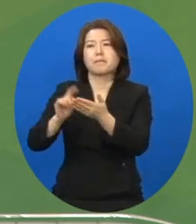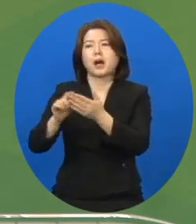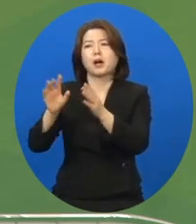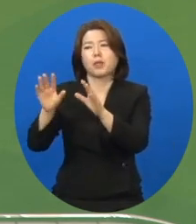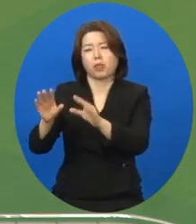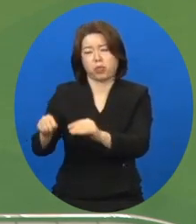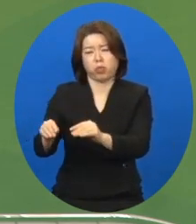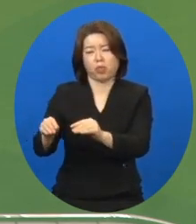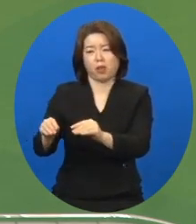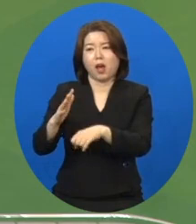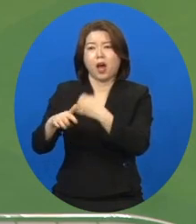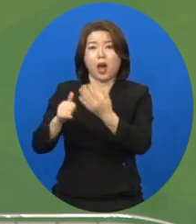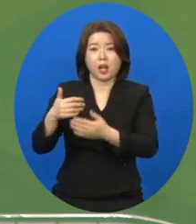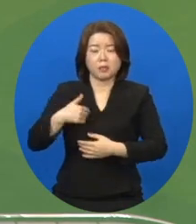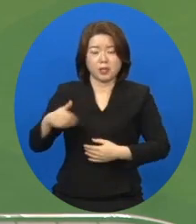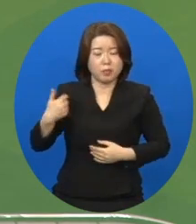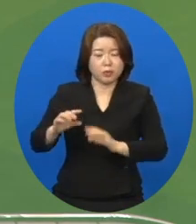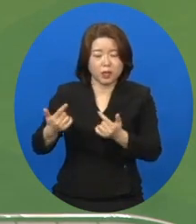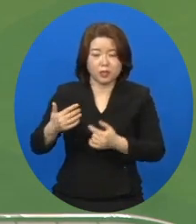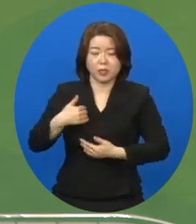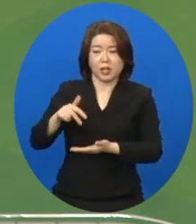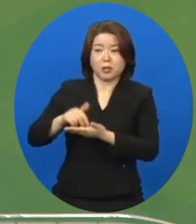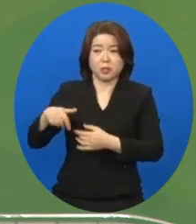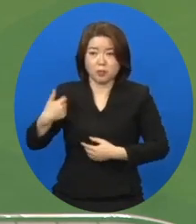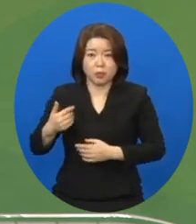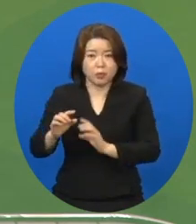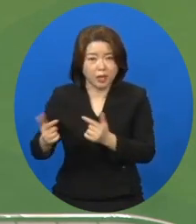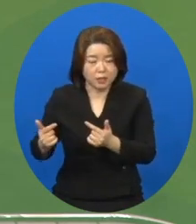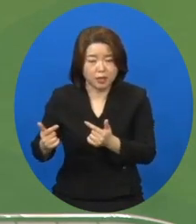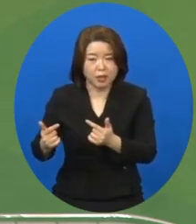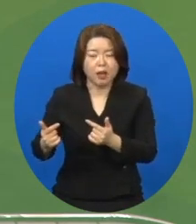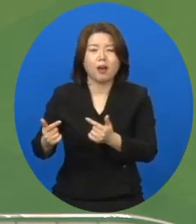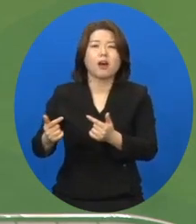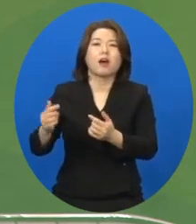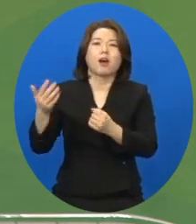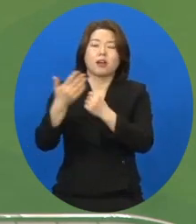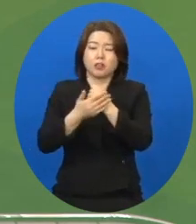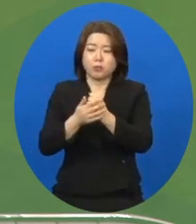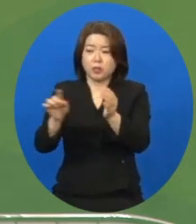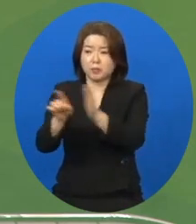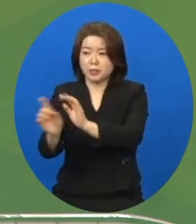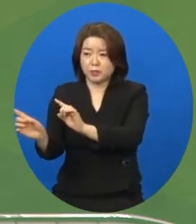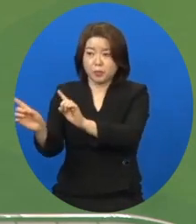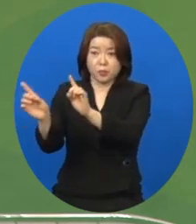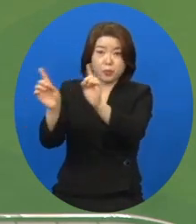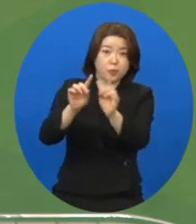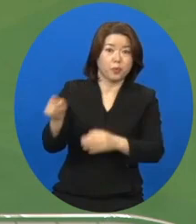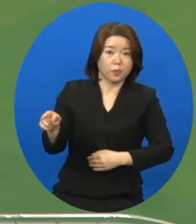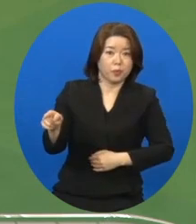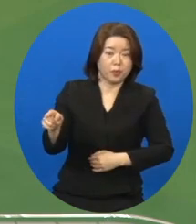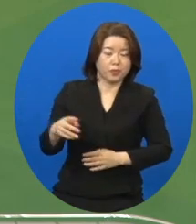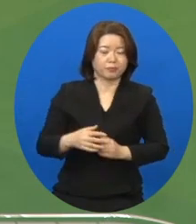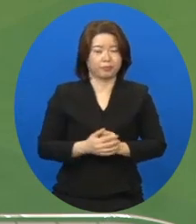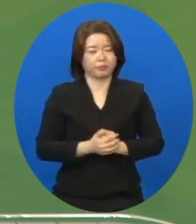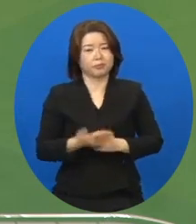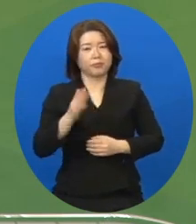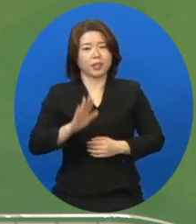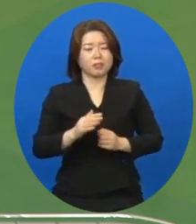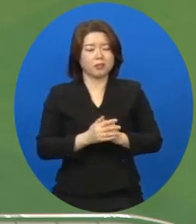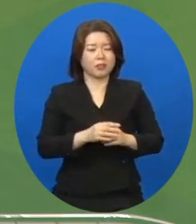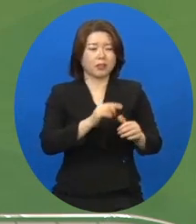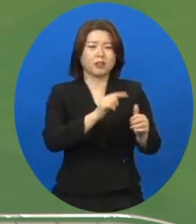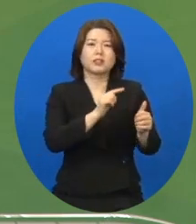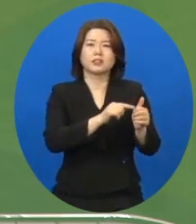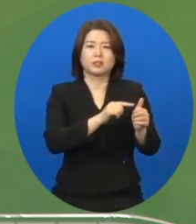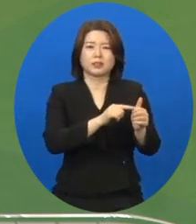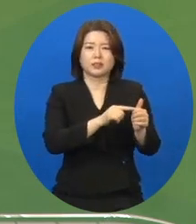형편을 모르시는 게 아니구나. 그래서 믿음이 회복이 되셨어요. 그런데 정작 아들 등록금이